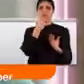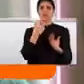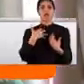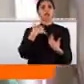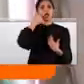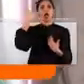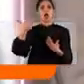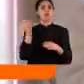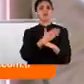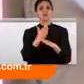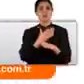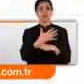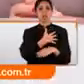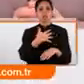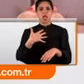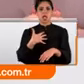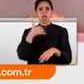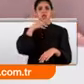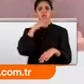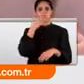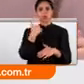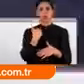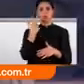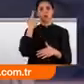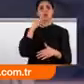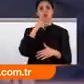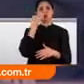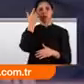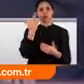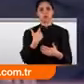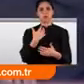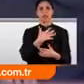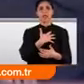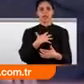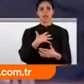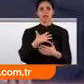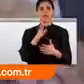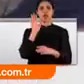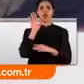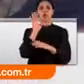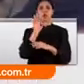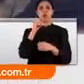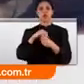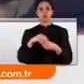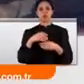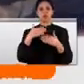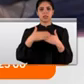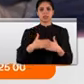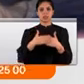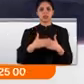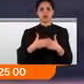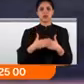anneni aramadın? Annemin numarası yoktu, unuttum aklımda. Ben kendisiyle otobüs durağında tanıştım. Ben dedi şu an ne deyip Sultan'dan